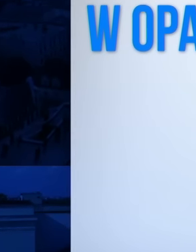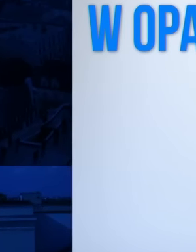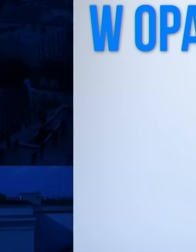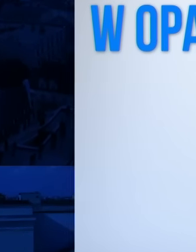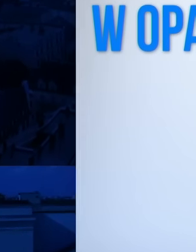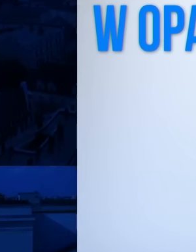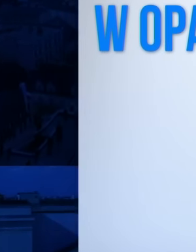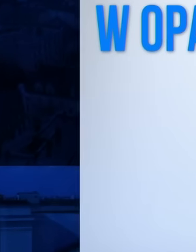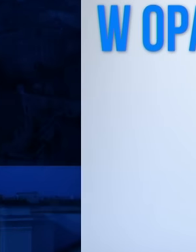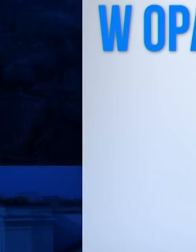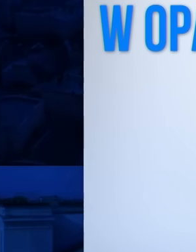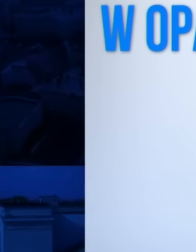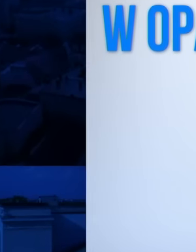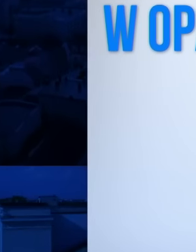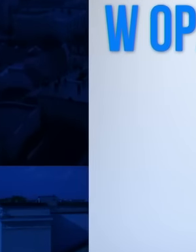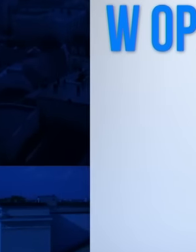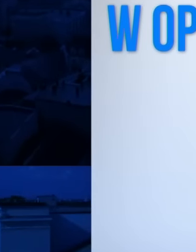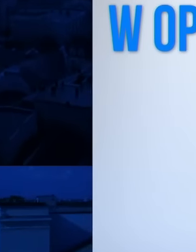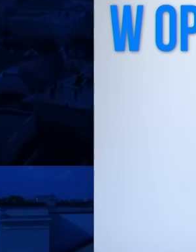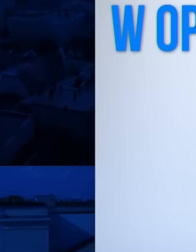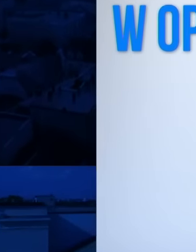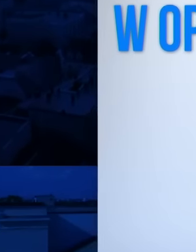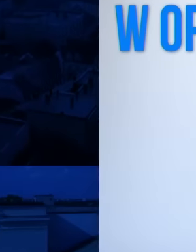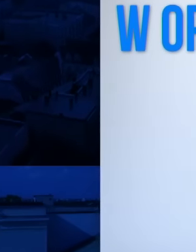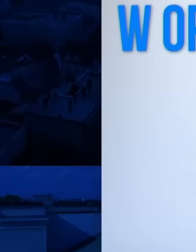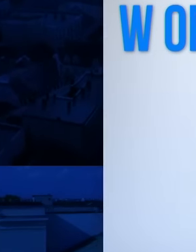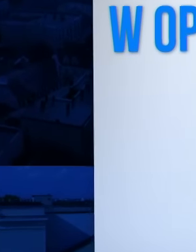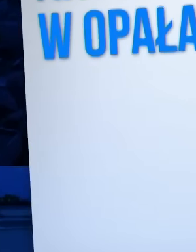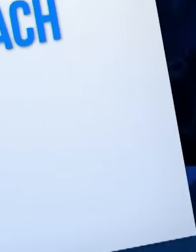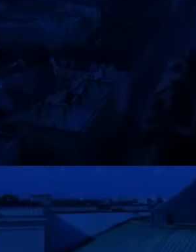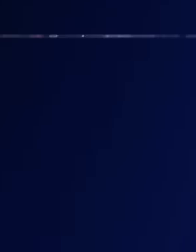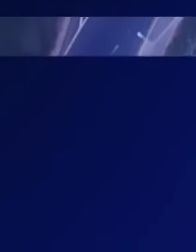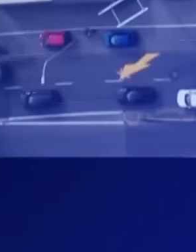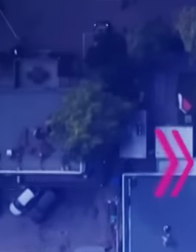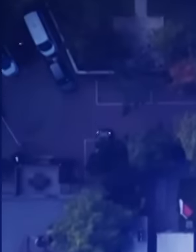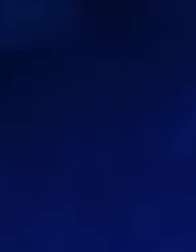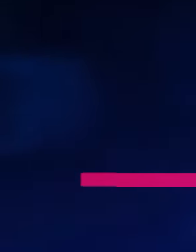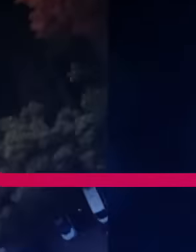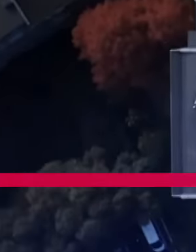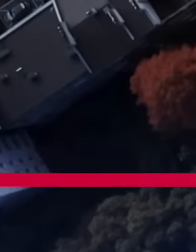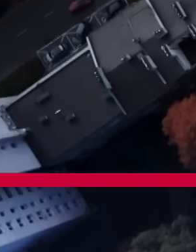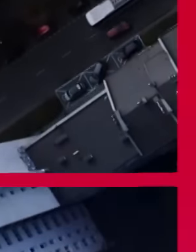tle informacje o napaści na tle seksualnym aktora oskarżyły dwie kobiety to nie pierwsze takie zarzuty wobec